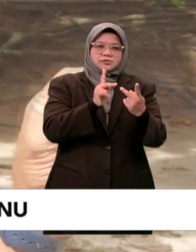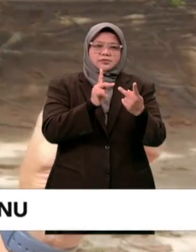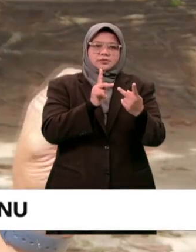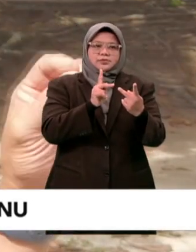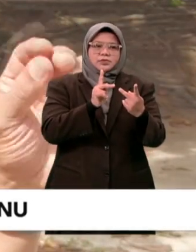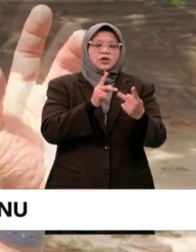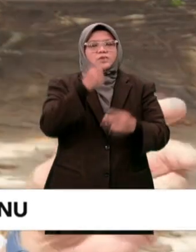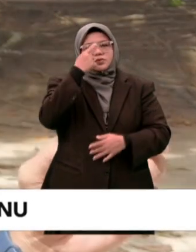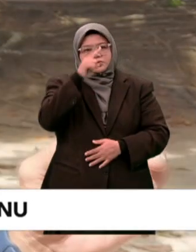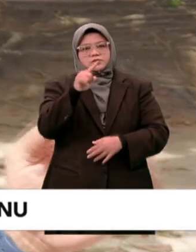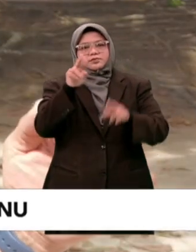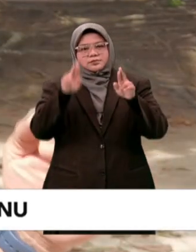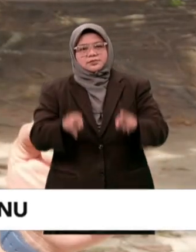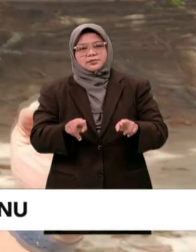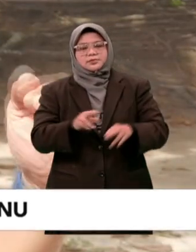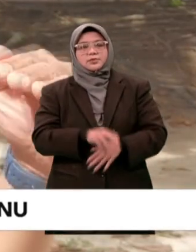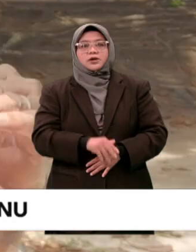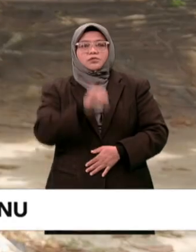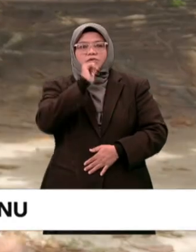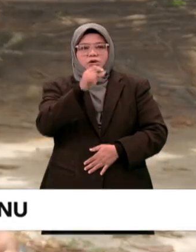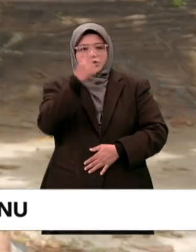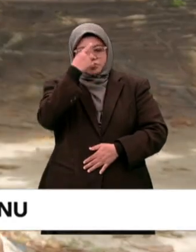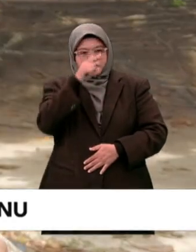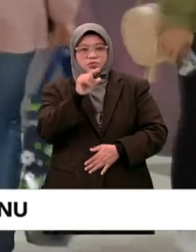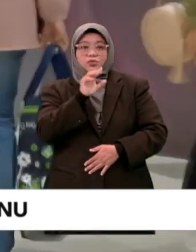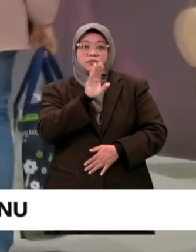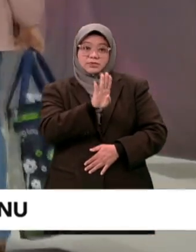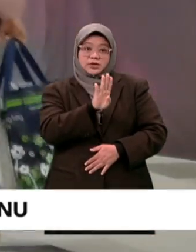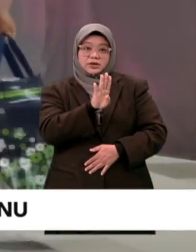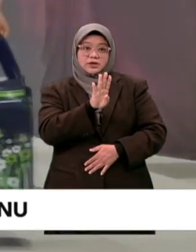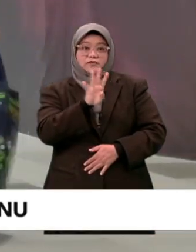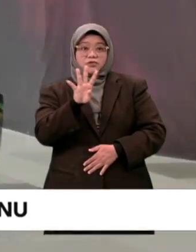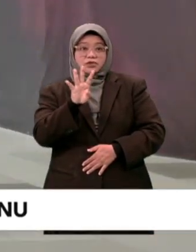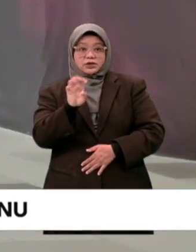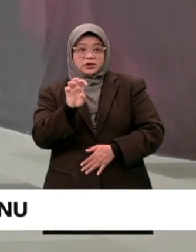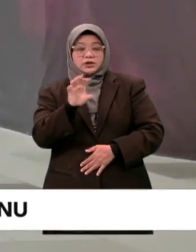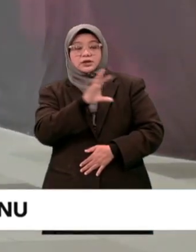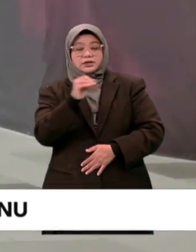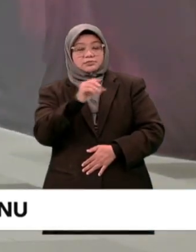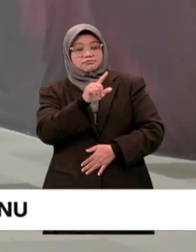untuk rakyat Bukannya dia untuk before saja